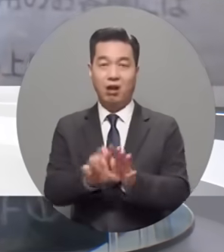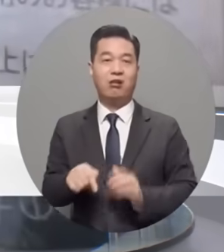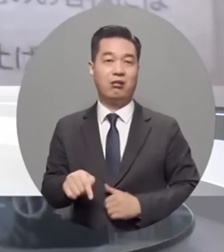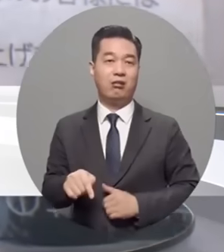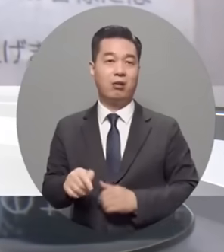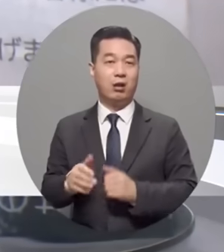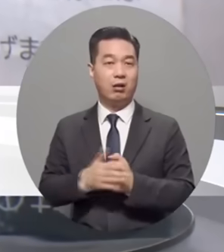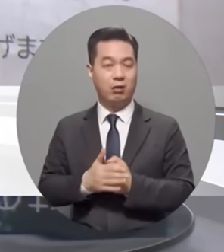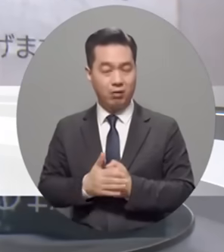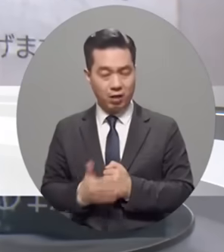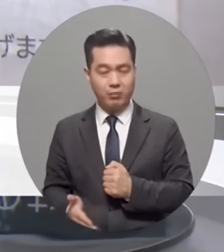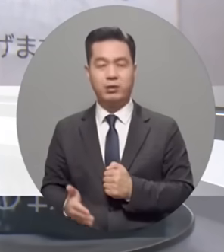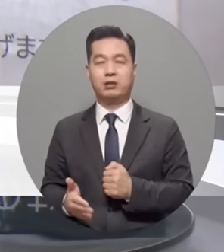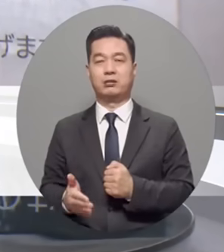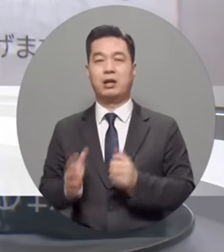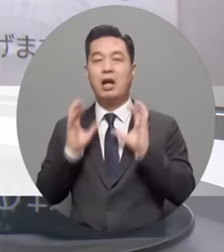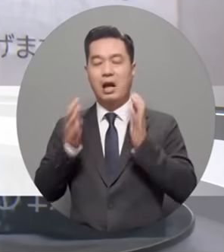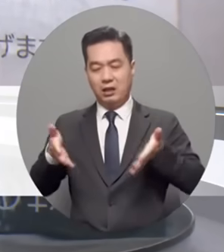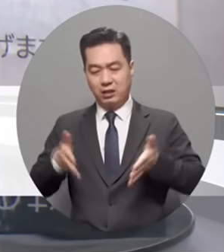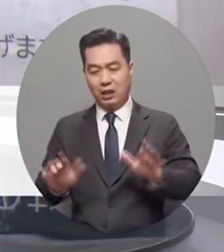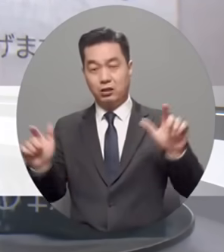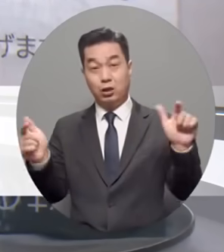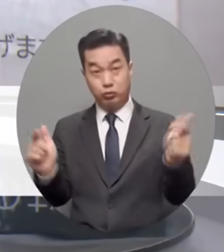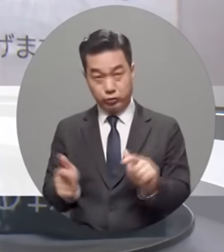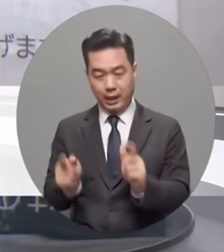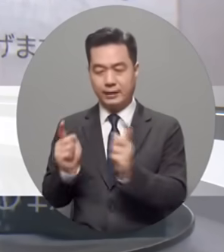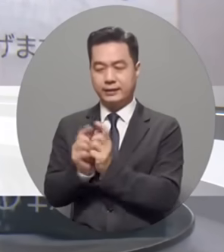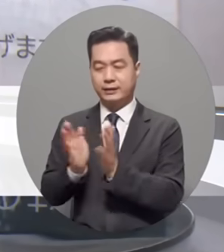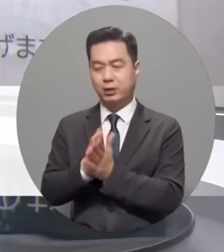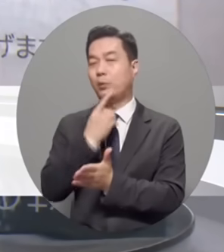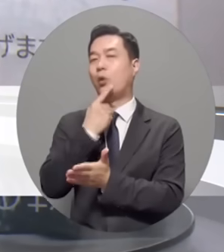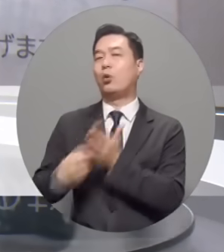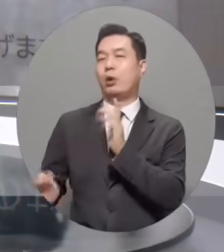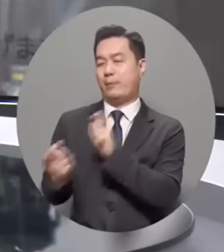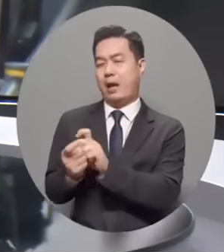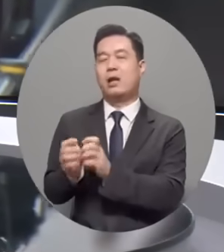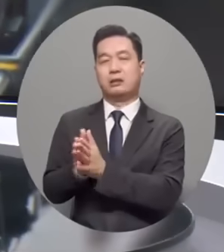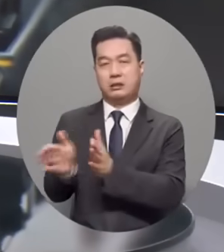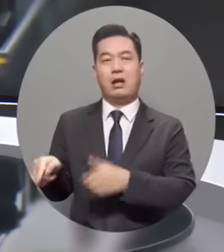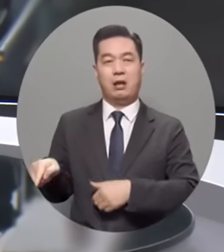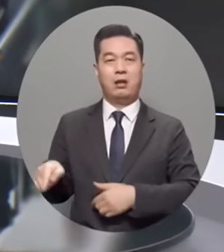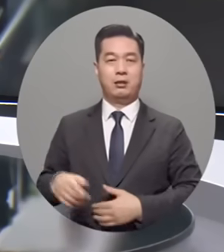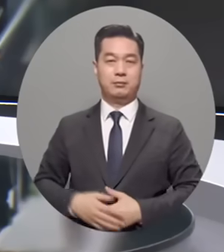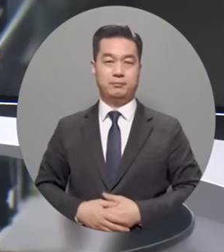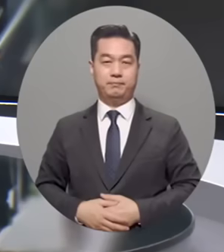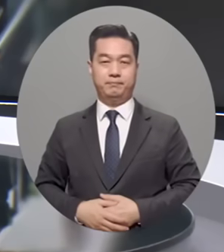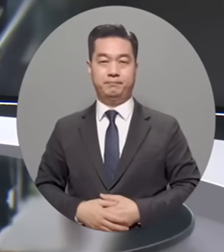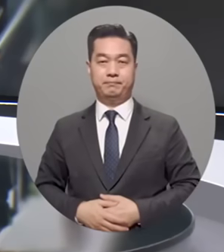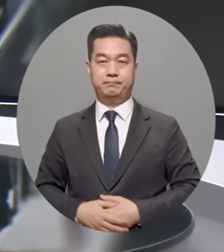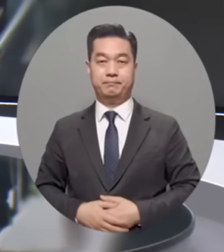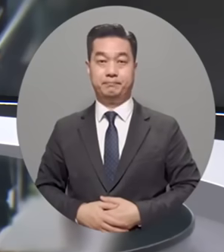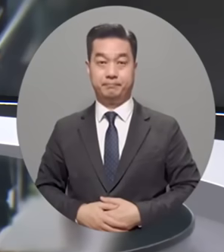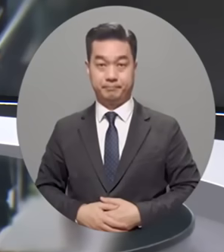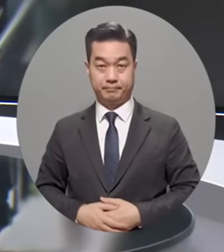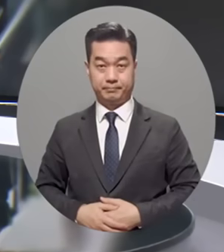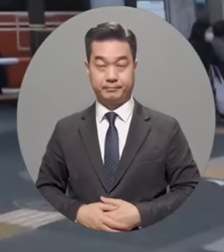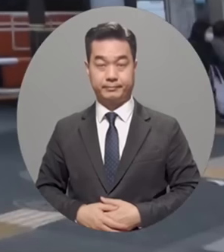저출생이 시민의 삶에 직접적으로 영향을 끼치고 있는 건데요. 도쿄 현영준 특파원이 취재했습니다.